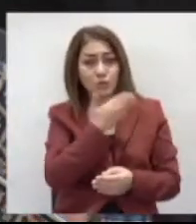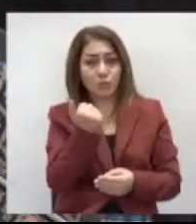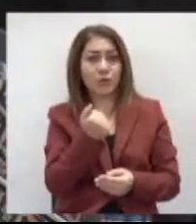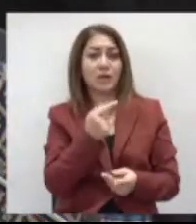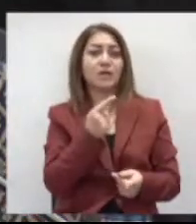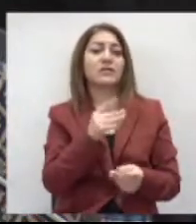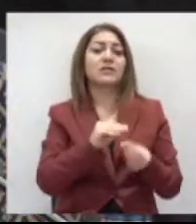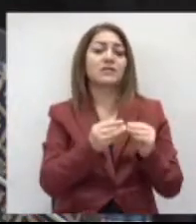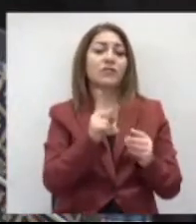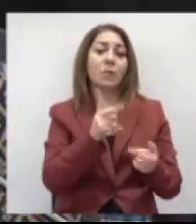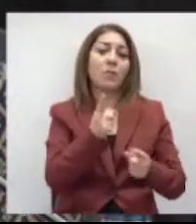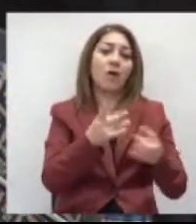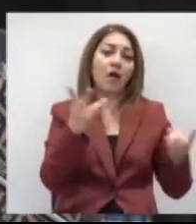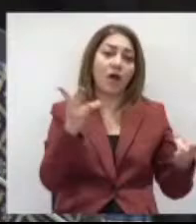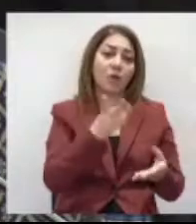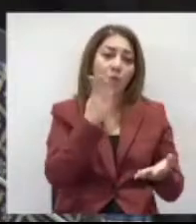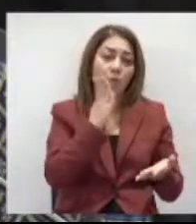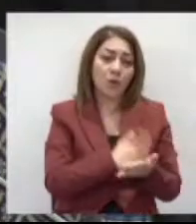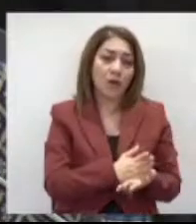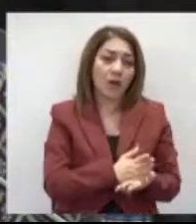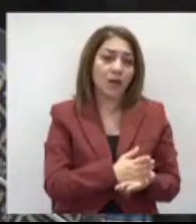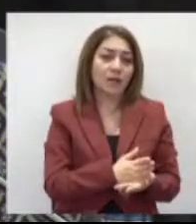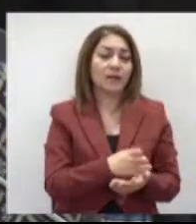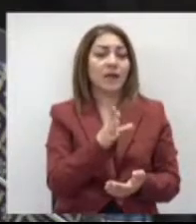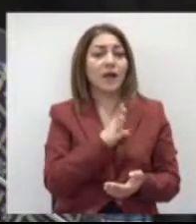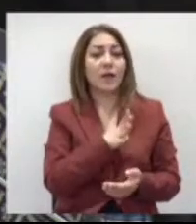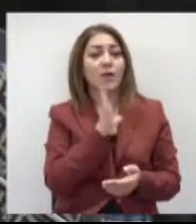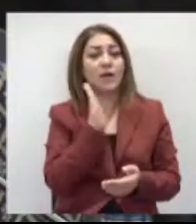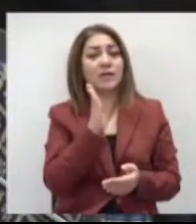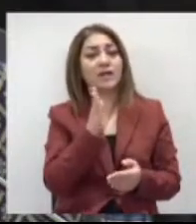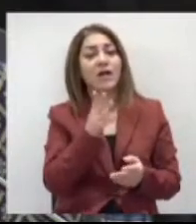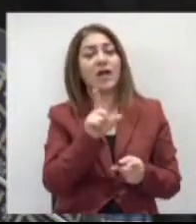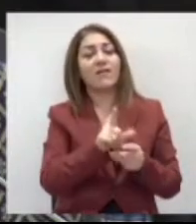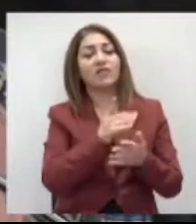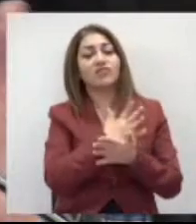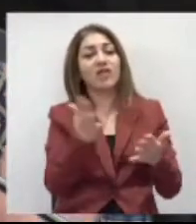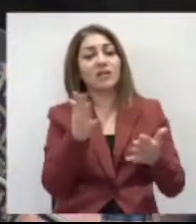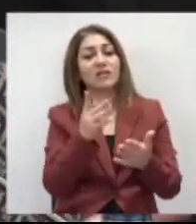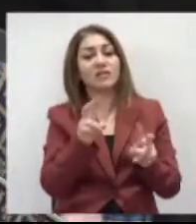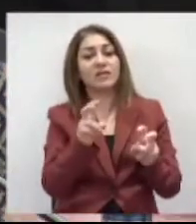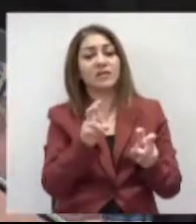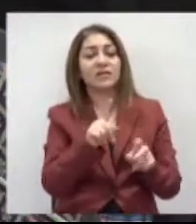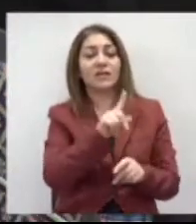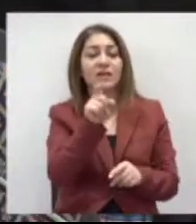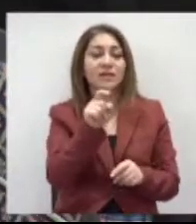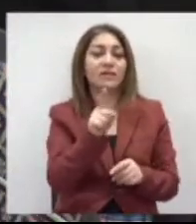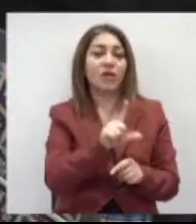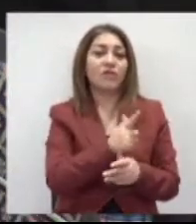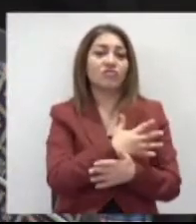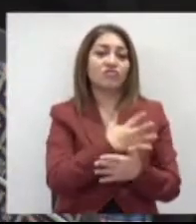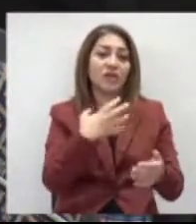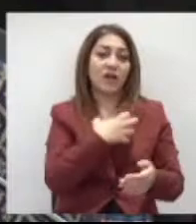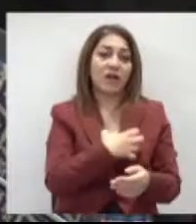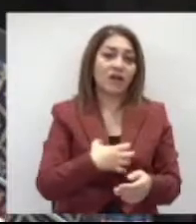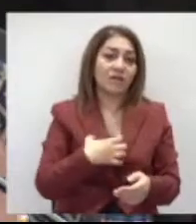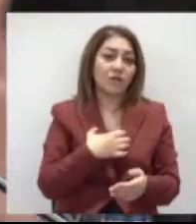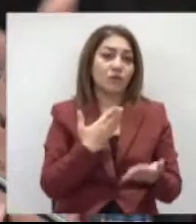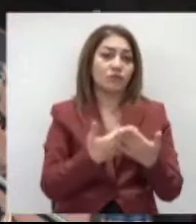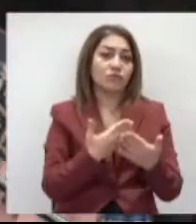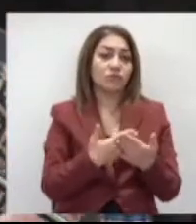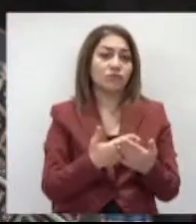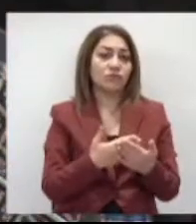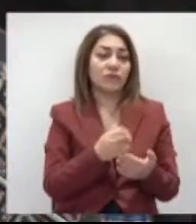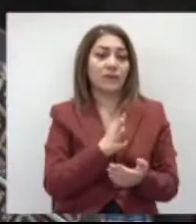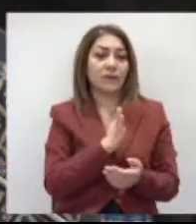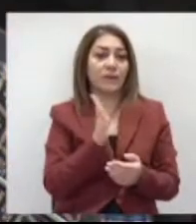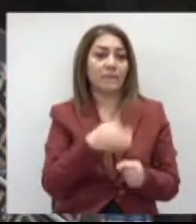խնդիրները, որոնք ունեն, միգուցե լինելու են շեշտադրումներ, թե օրինակ որ խնդիրը հատկապես մեծ կարևորություն է ներկայացնում, օրինակ կարող է